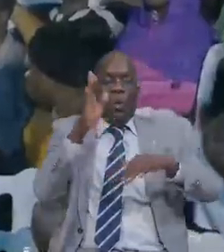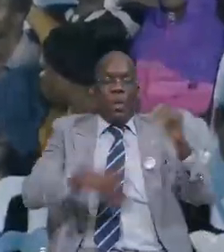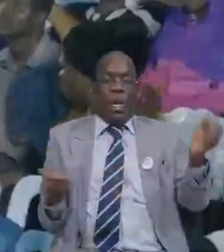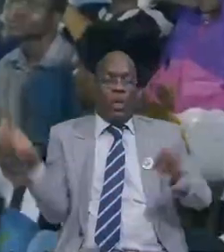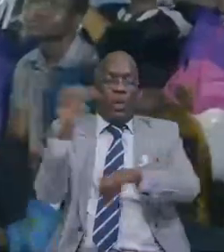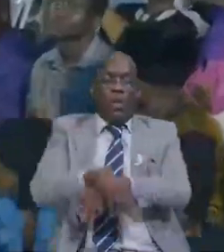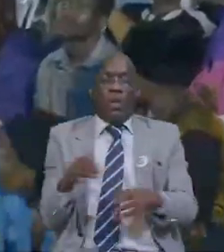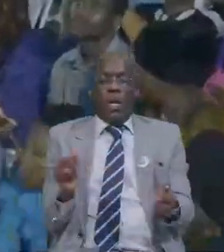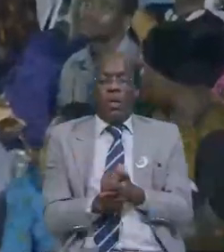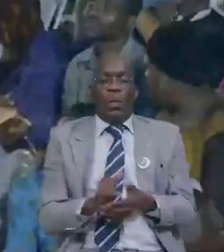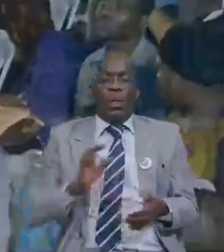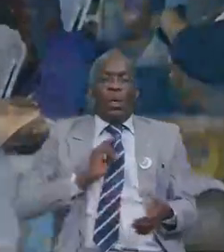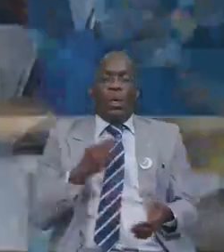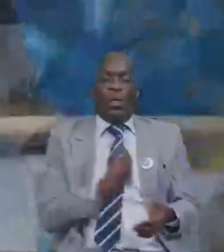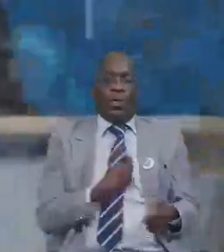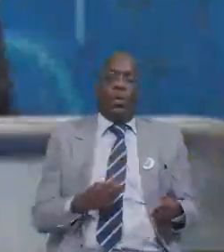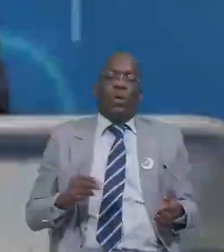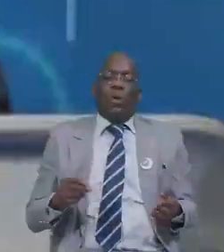aimés. Il m'aime.